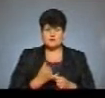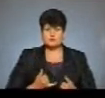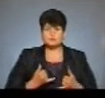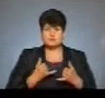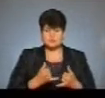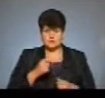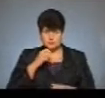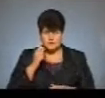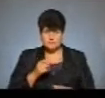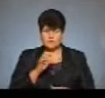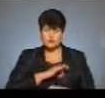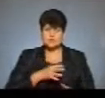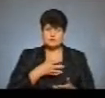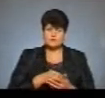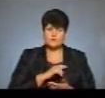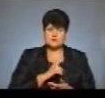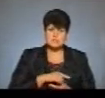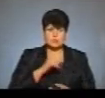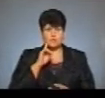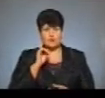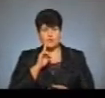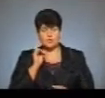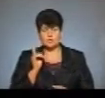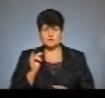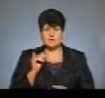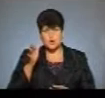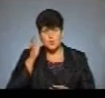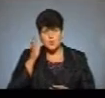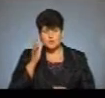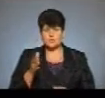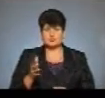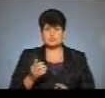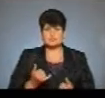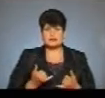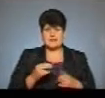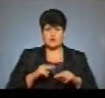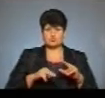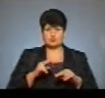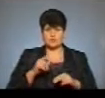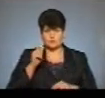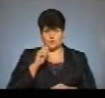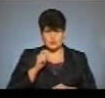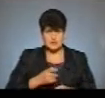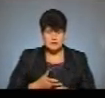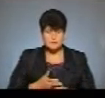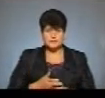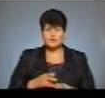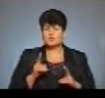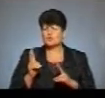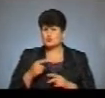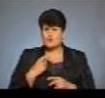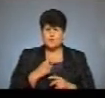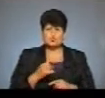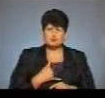її, використовуй свою силу, молодість і розум, звичайно, для розбудови країни. Якщо хтось говорить, що в